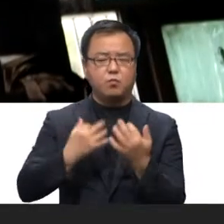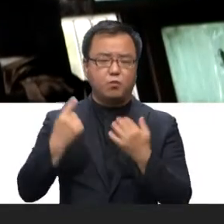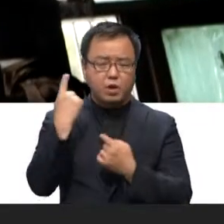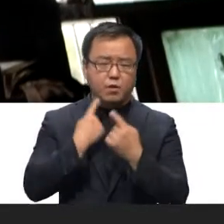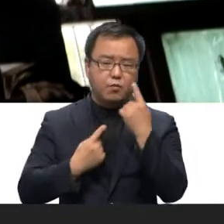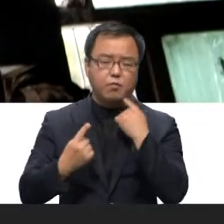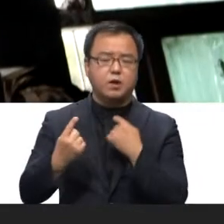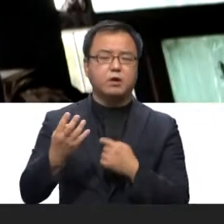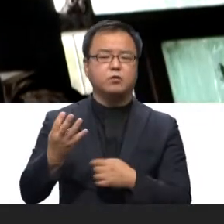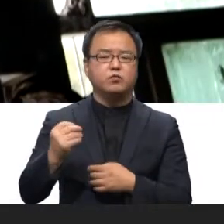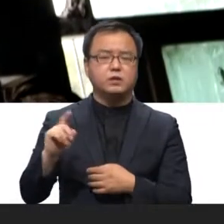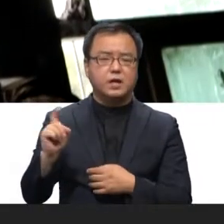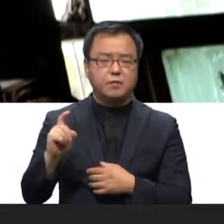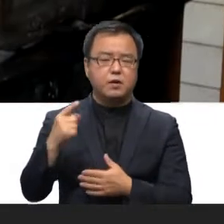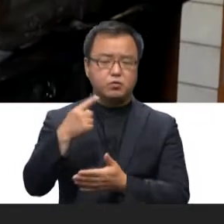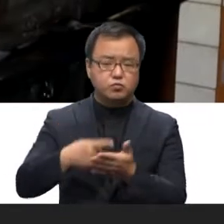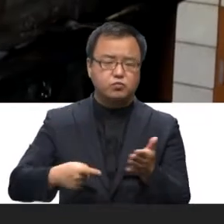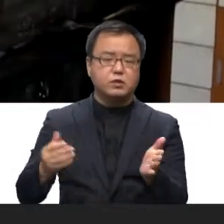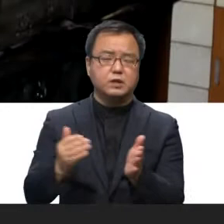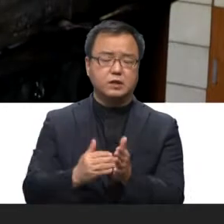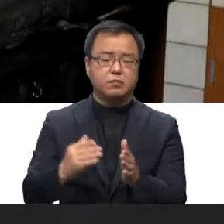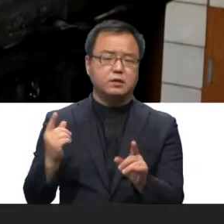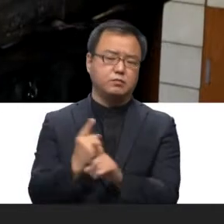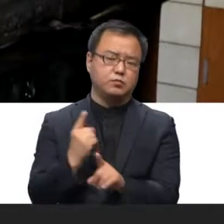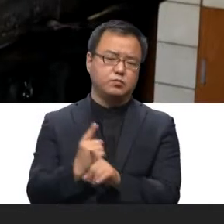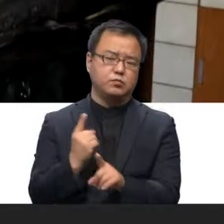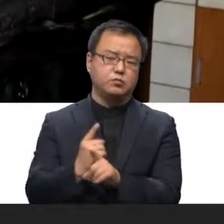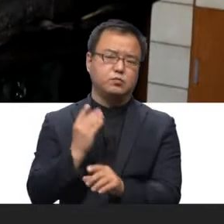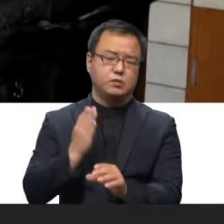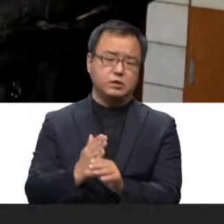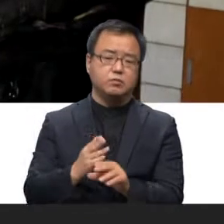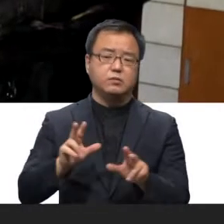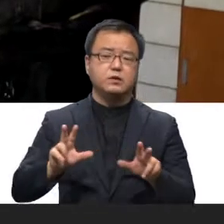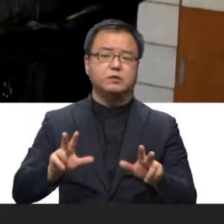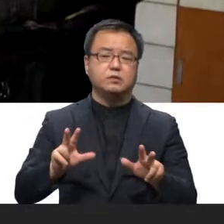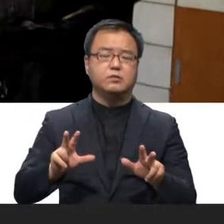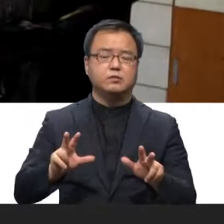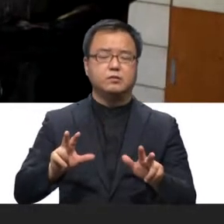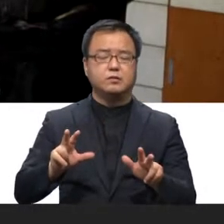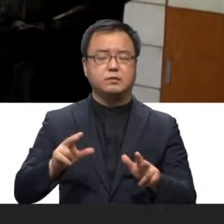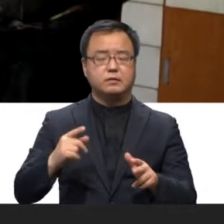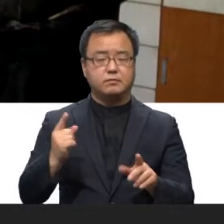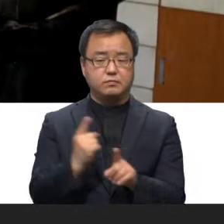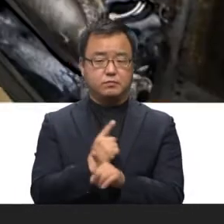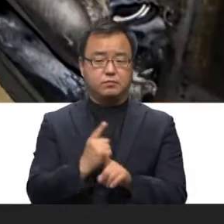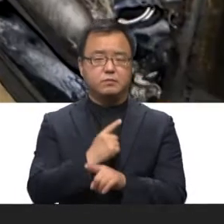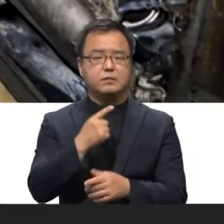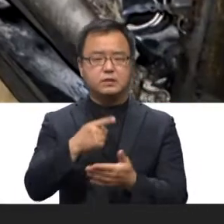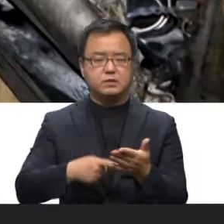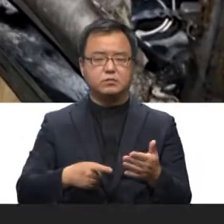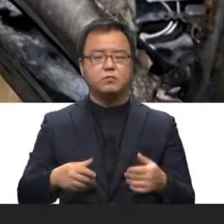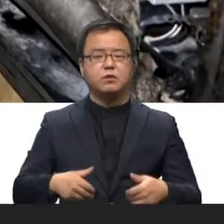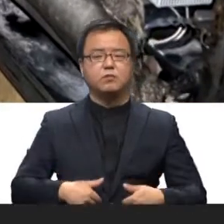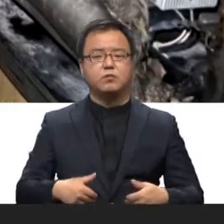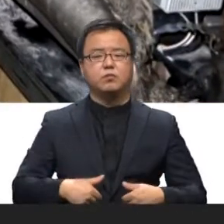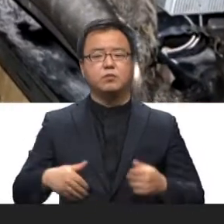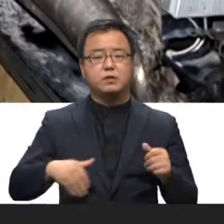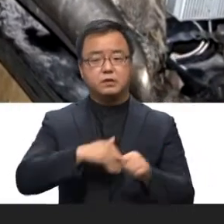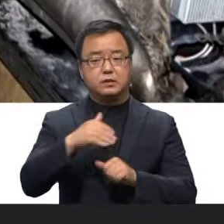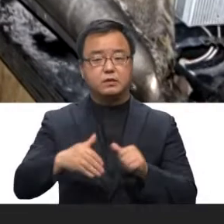수술과 시술을 진행하였고요. 아직도 많은 수술과 시술을 해야 되는 상황입니다. 예.